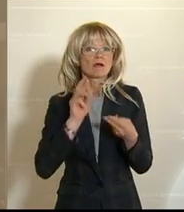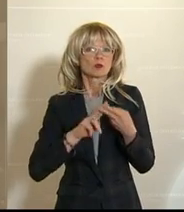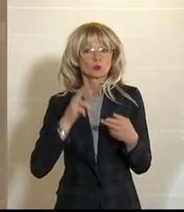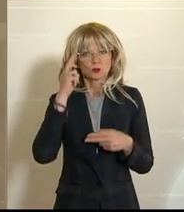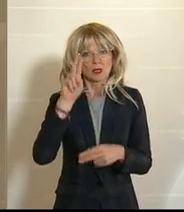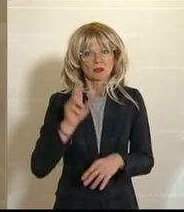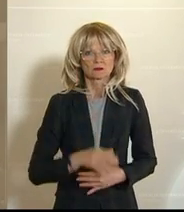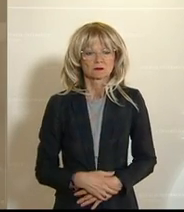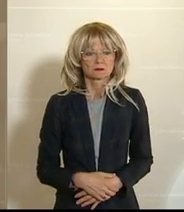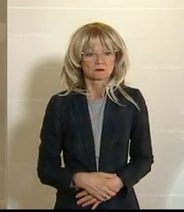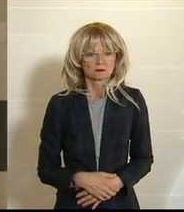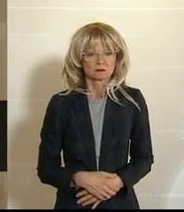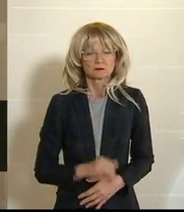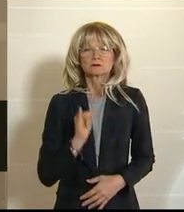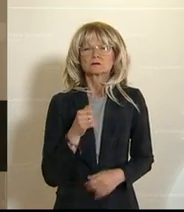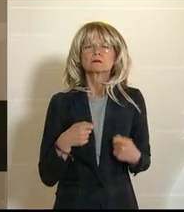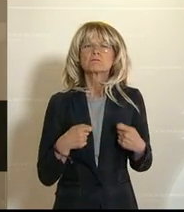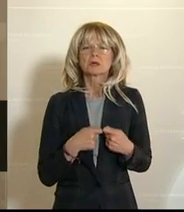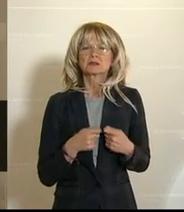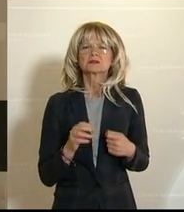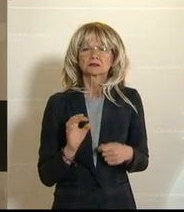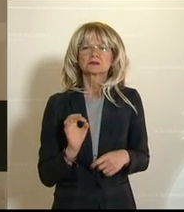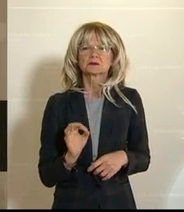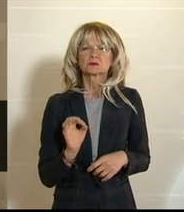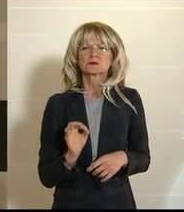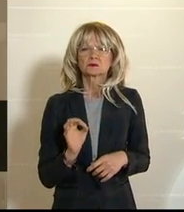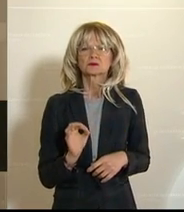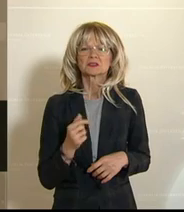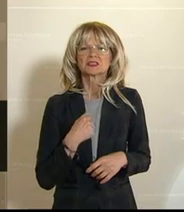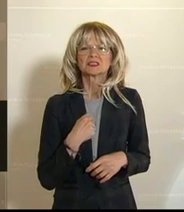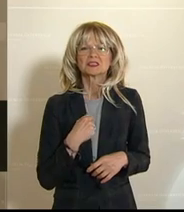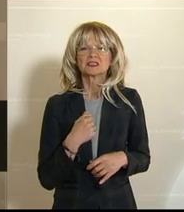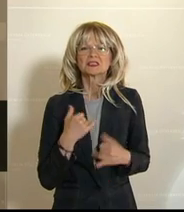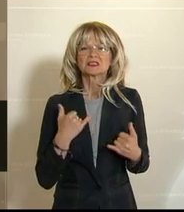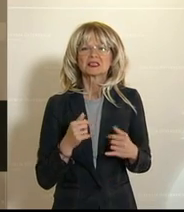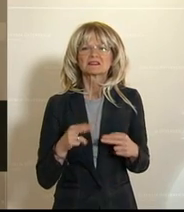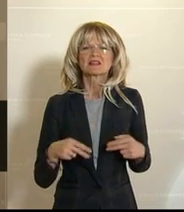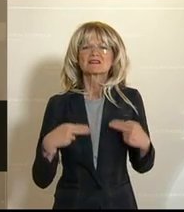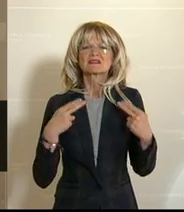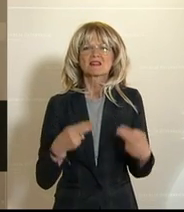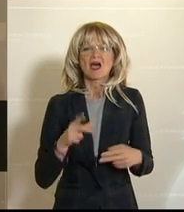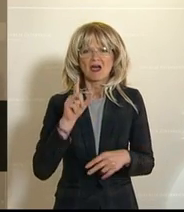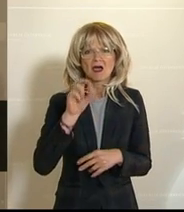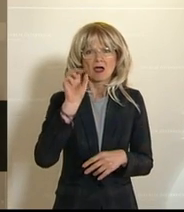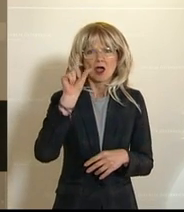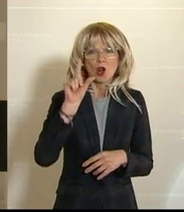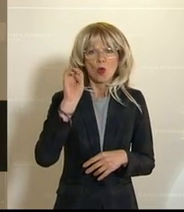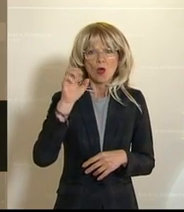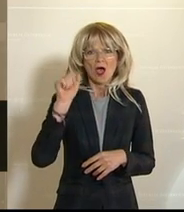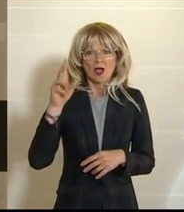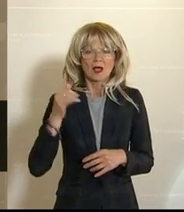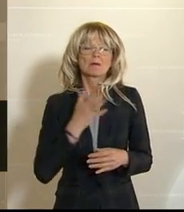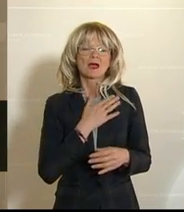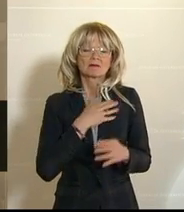Ja, das passt eh ganz gut, dass ich jetzt nach dem Kollegen Loacker reden darf, weil es geht auch bei mir um das Thema Pensionen.